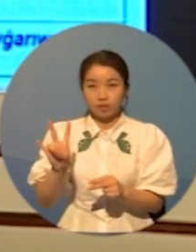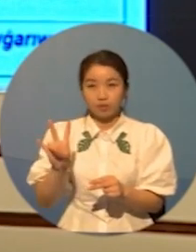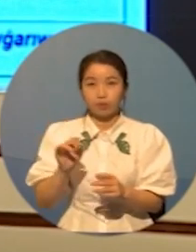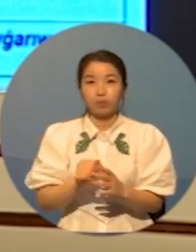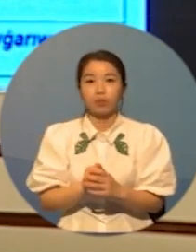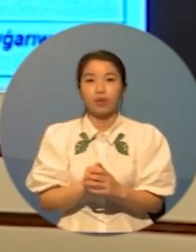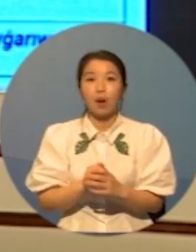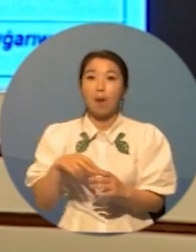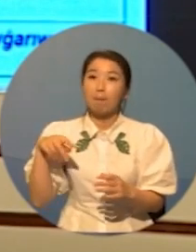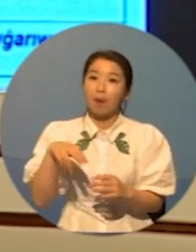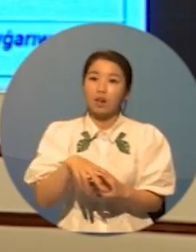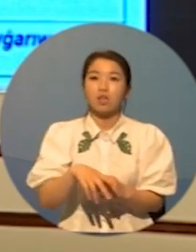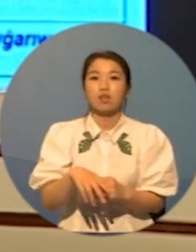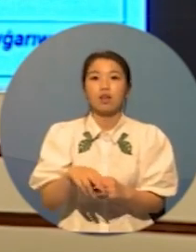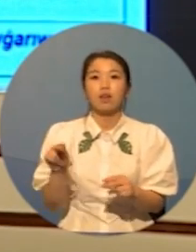тәрбиялаудың, барыс